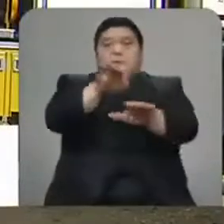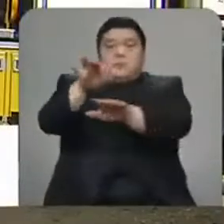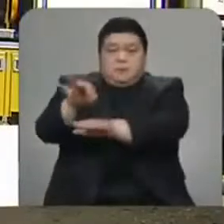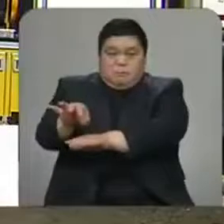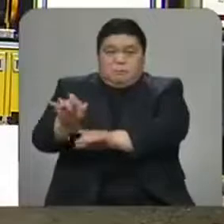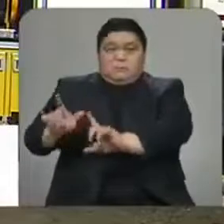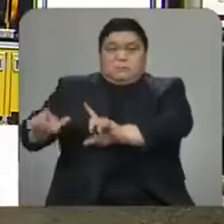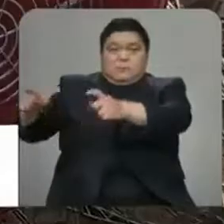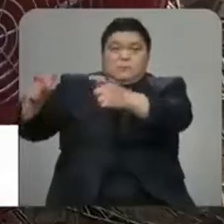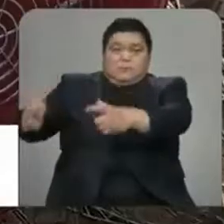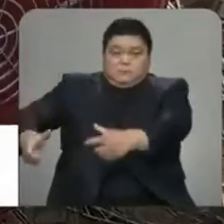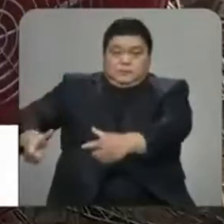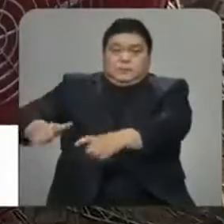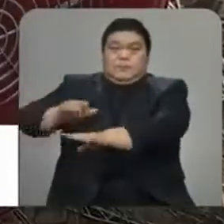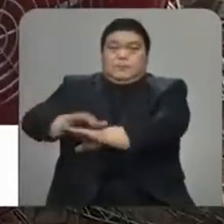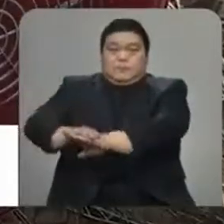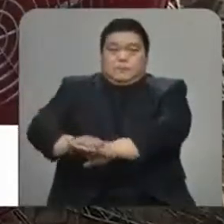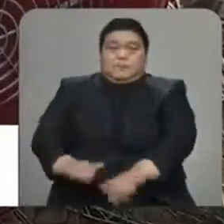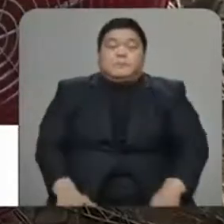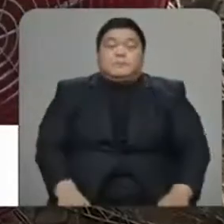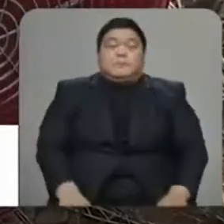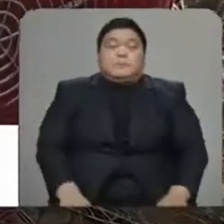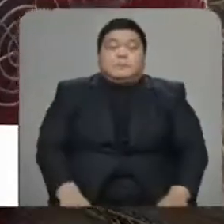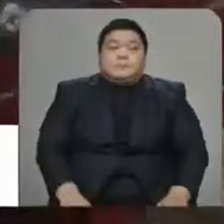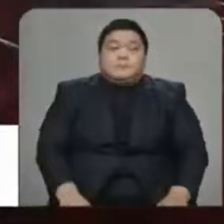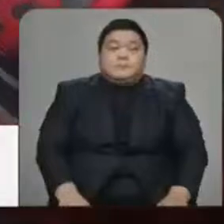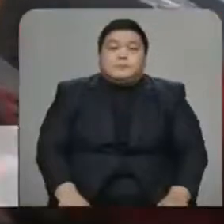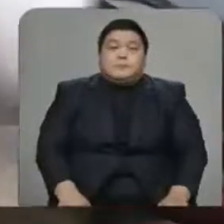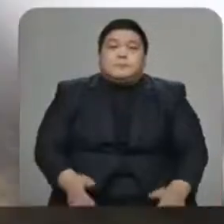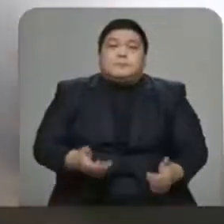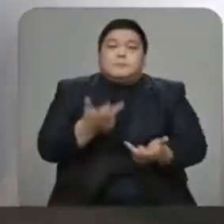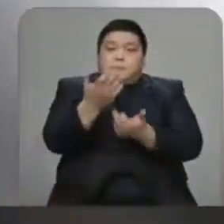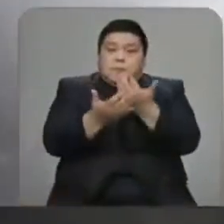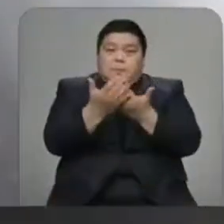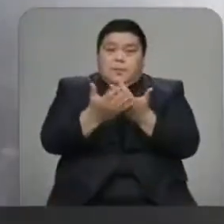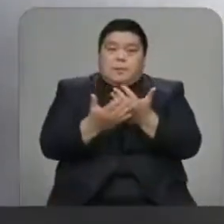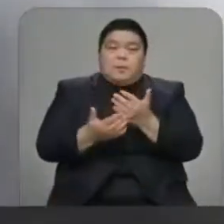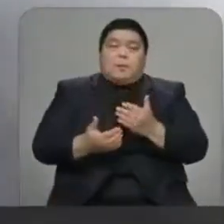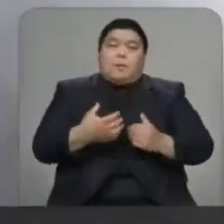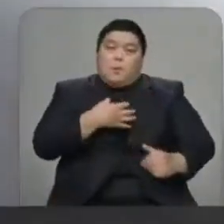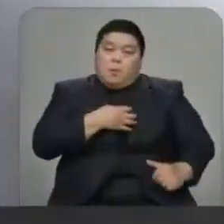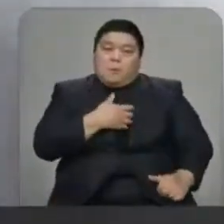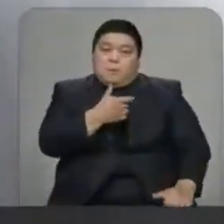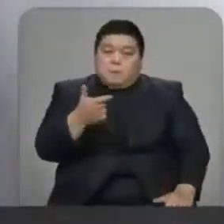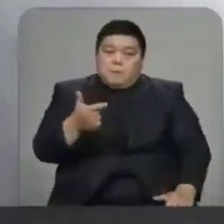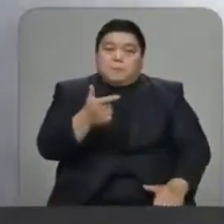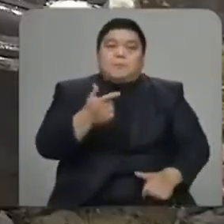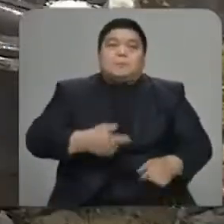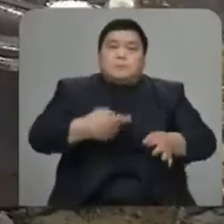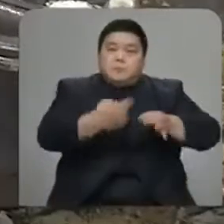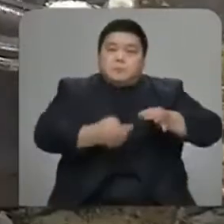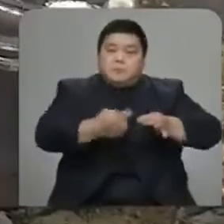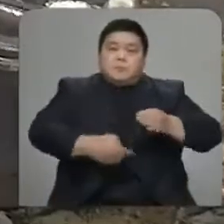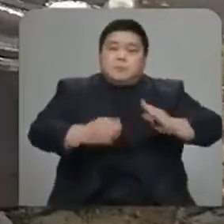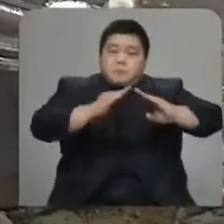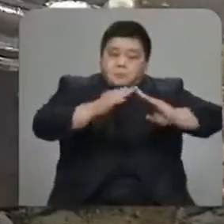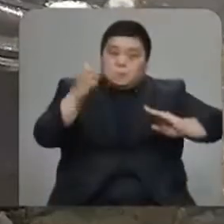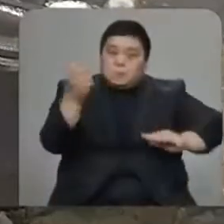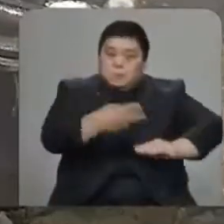발생 위험이 더 큰 동해안으로 이동했습니다. 화재에 취약한 사찰과 문화재 등은 특별관리